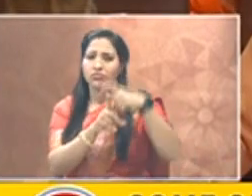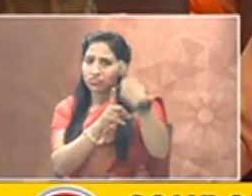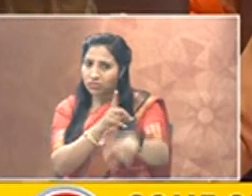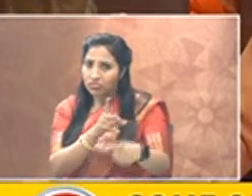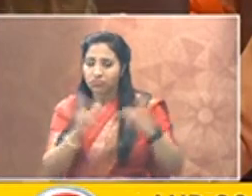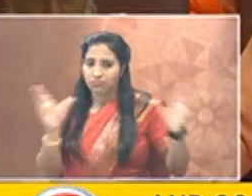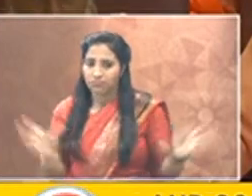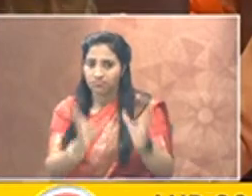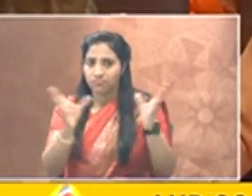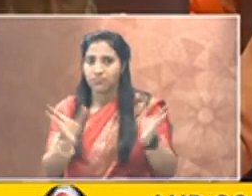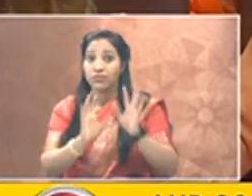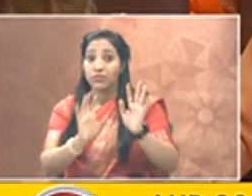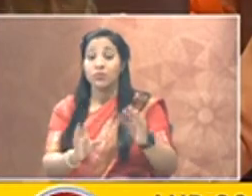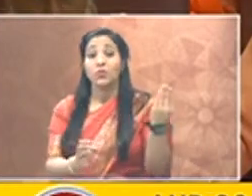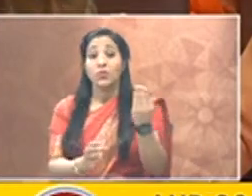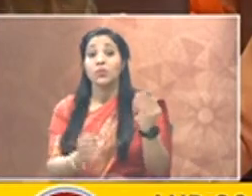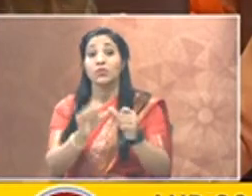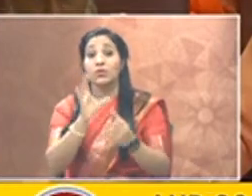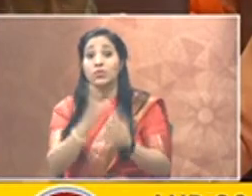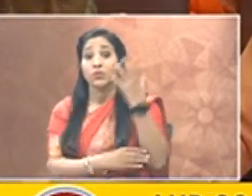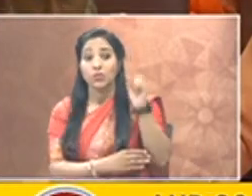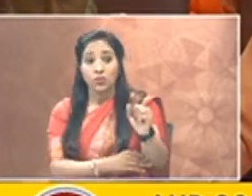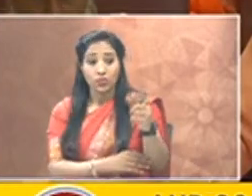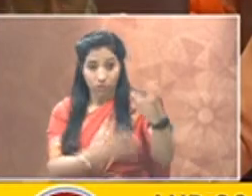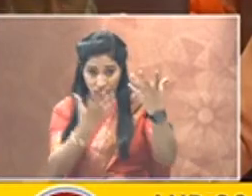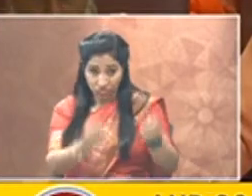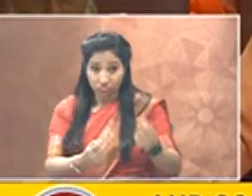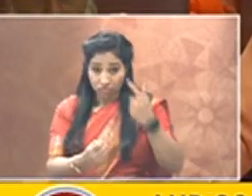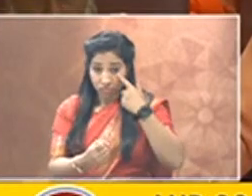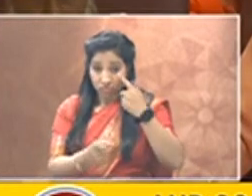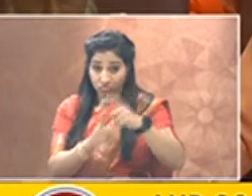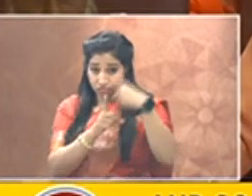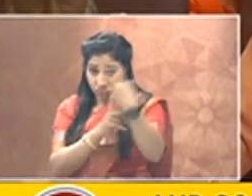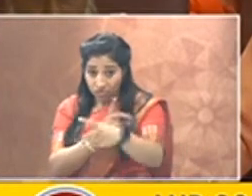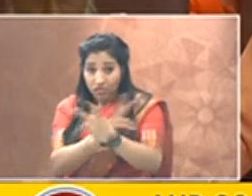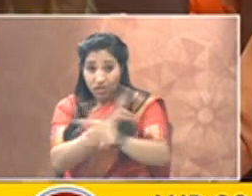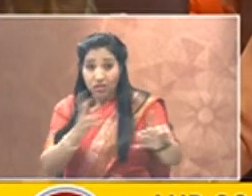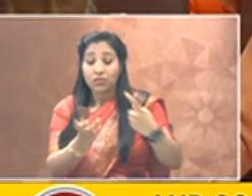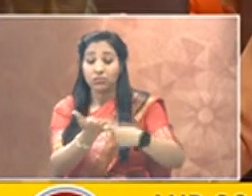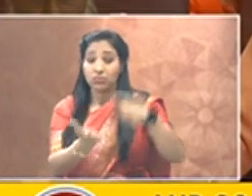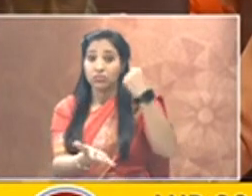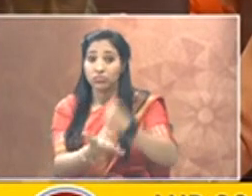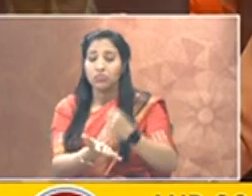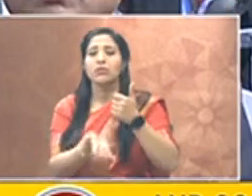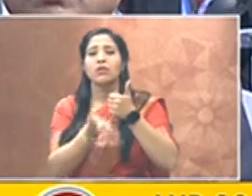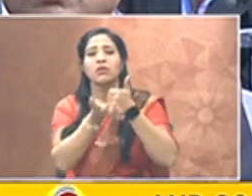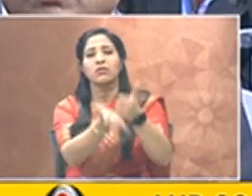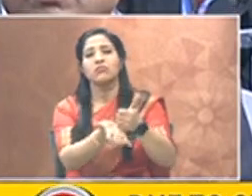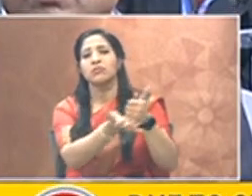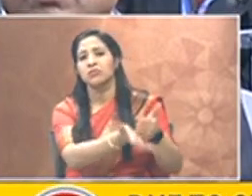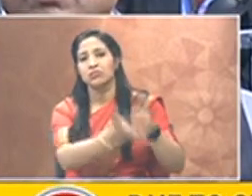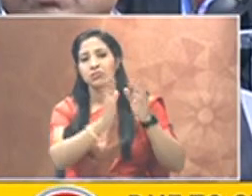संस्थाएं अंगदान करने के इच्छुक लोगों का रजिस्ट्रेशन कराने में मदद कर रही हैं।